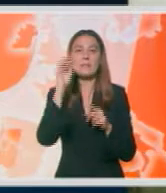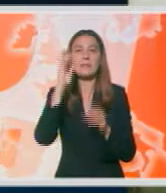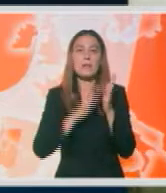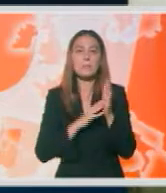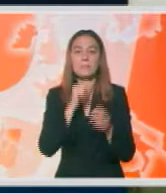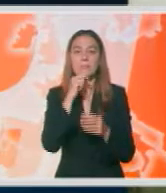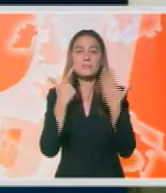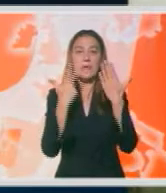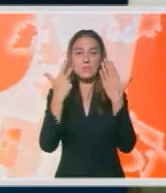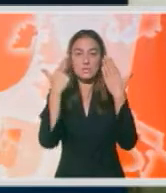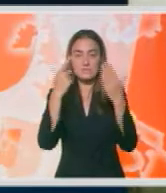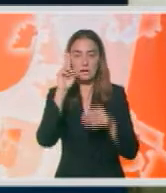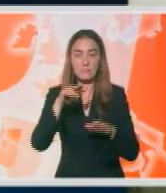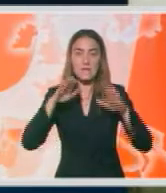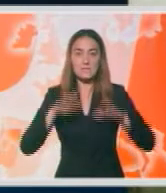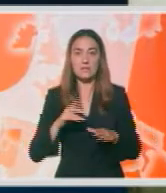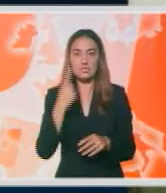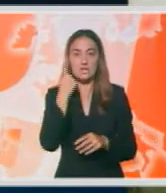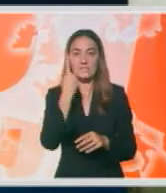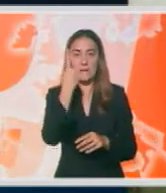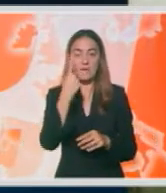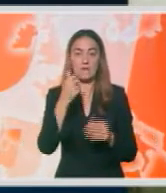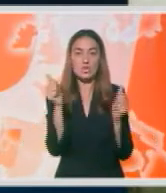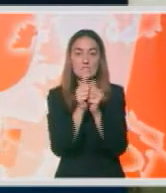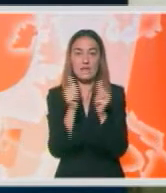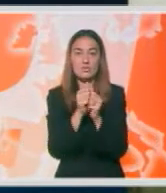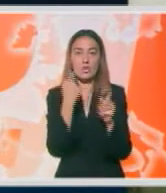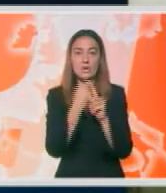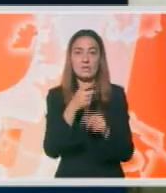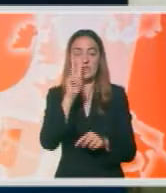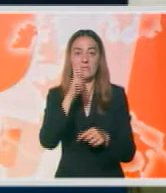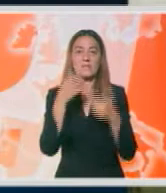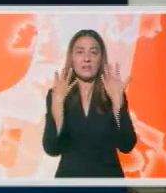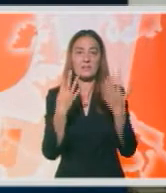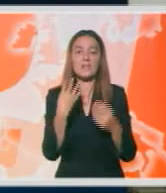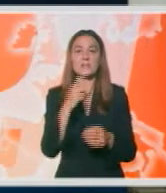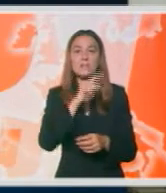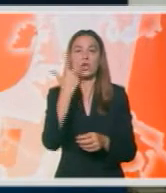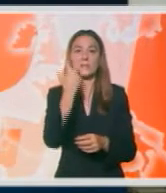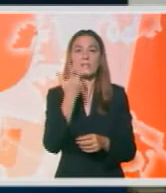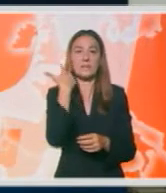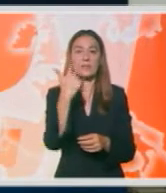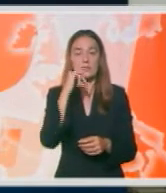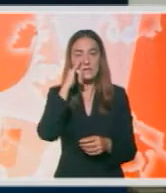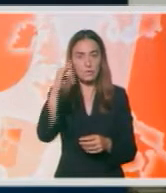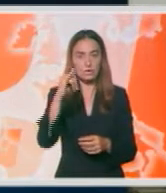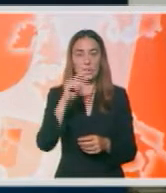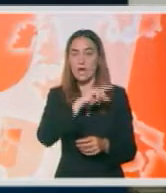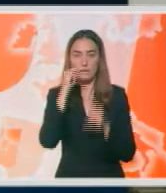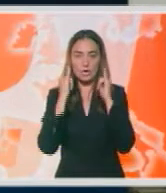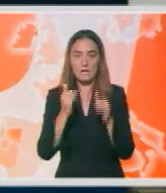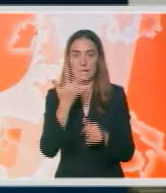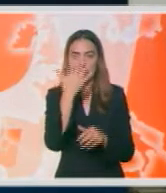Boeing 787 će imati sedište u samo jednoj zajedničkoj klasi za 290 do 330 putnika. Do sada